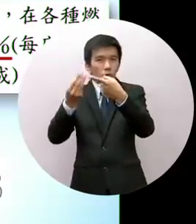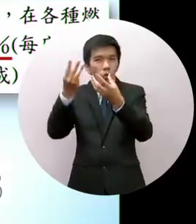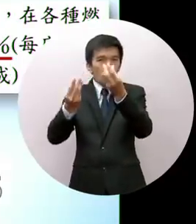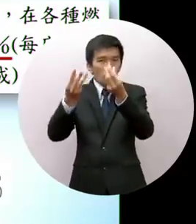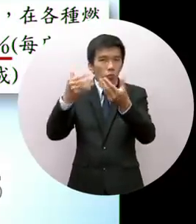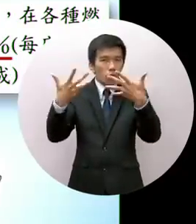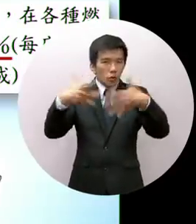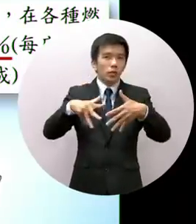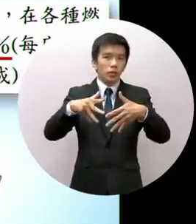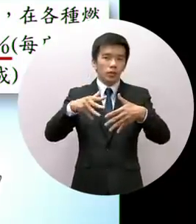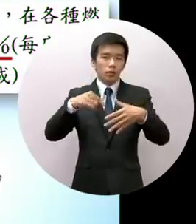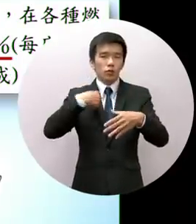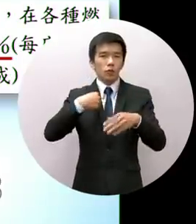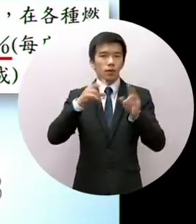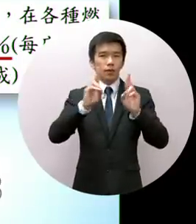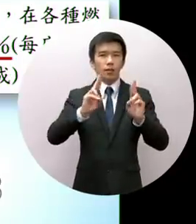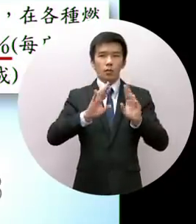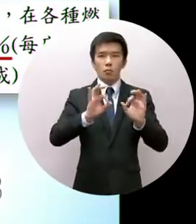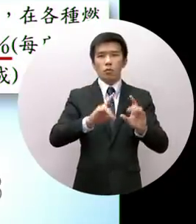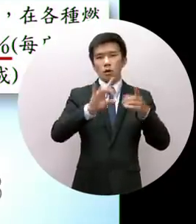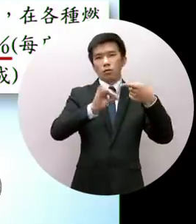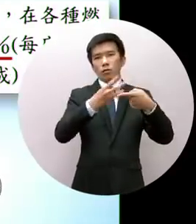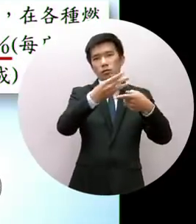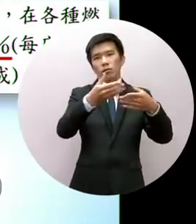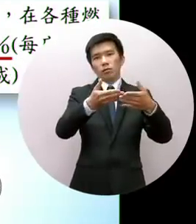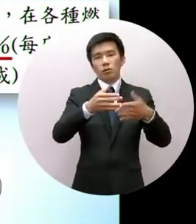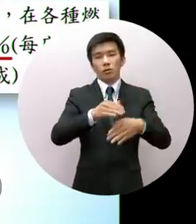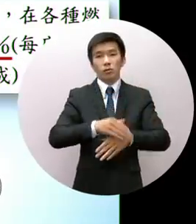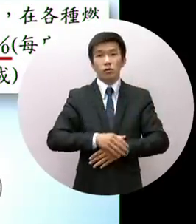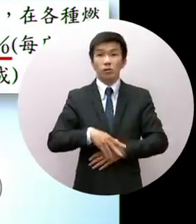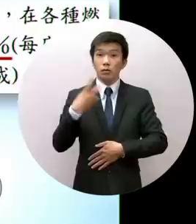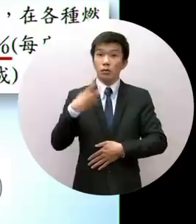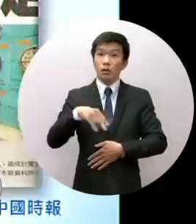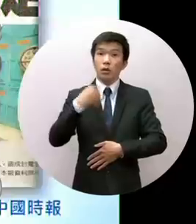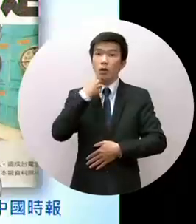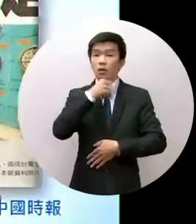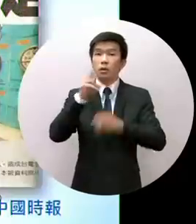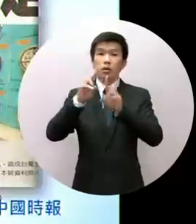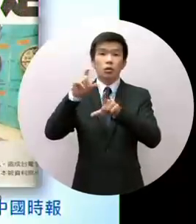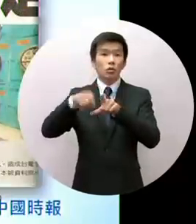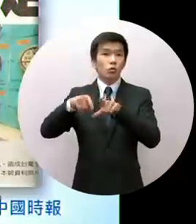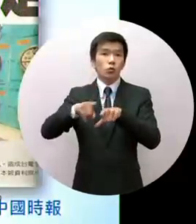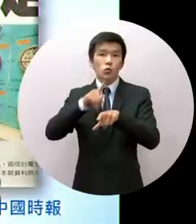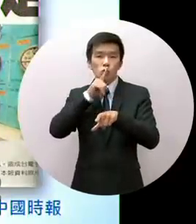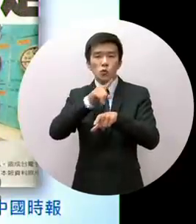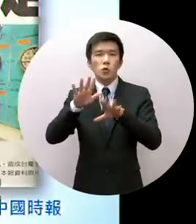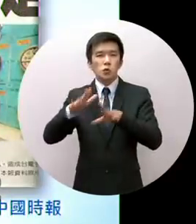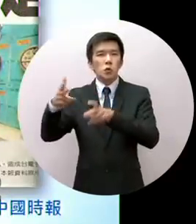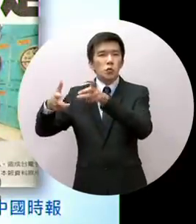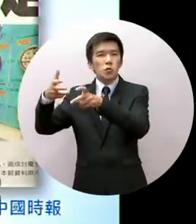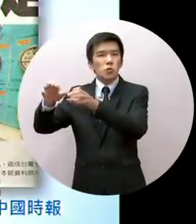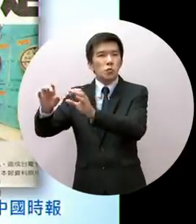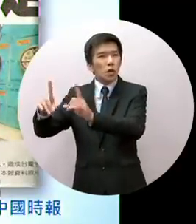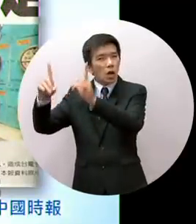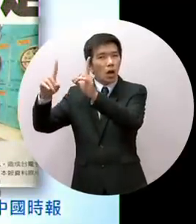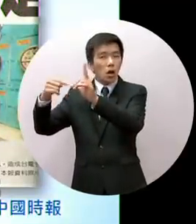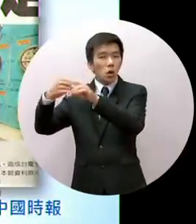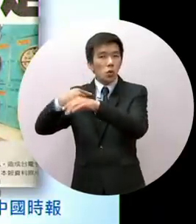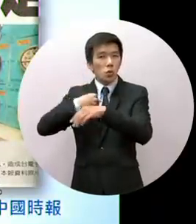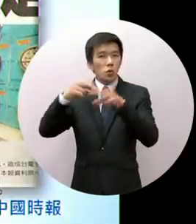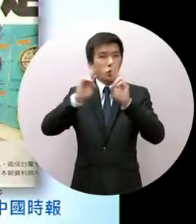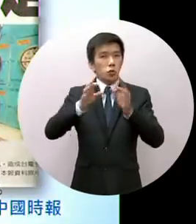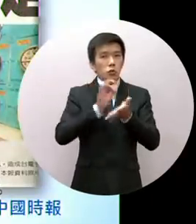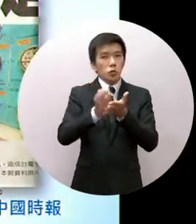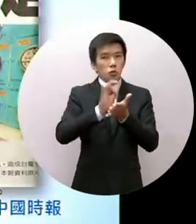多要涨3%，然后再加上台电刚才讲，燃料上涨，我台电必须要涨